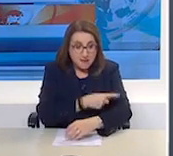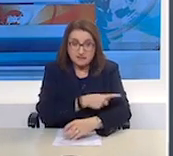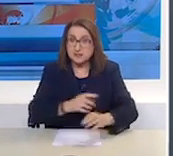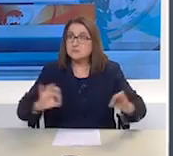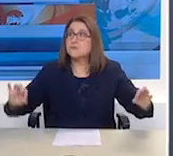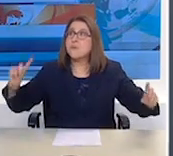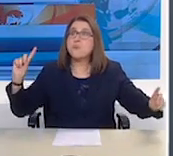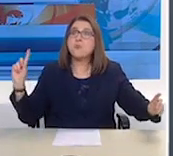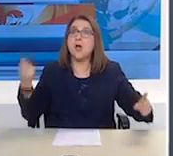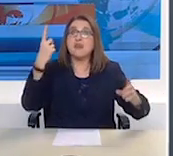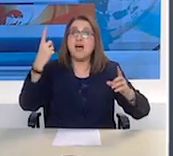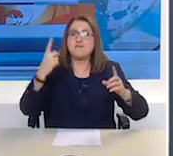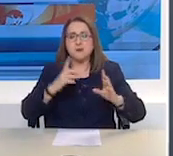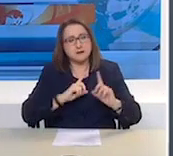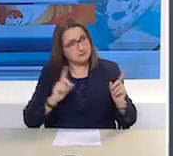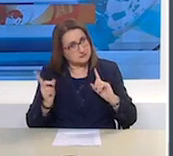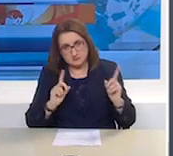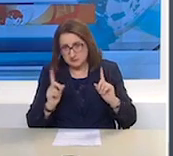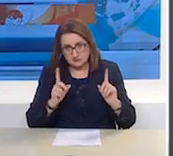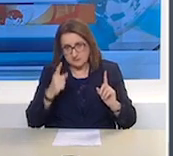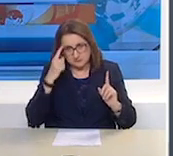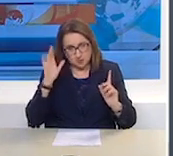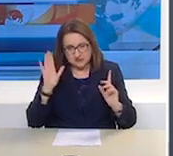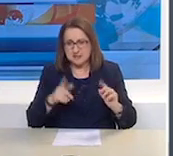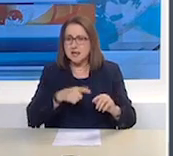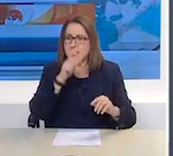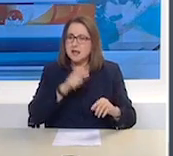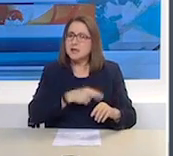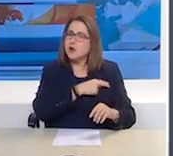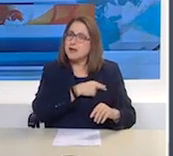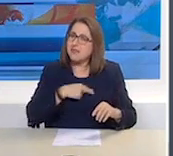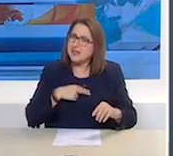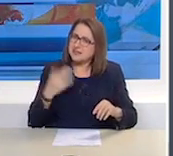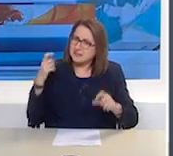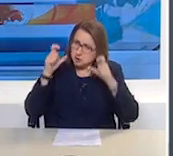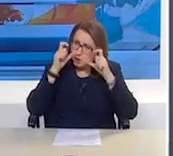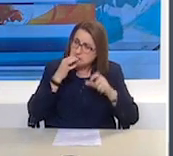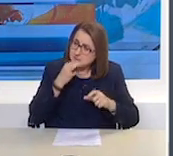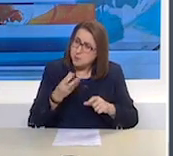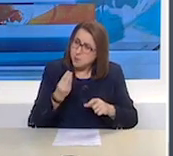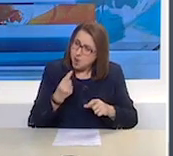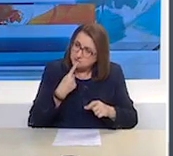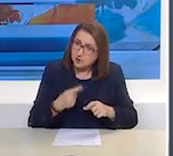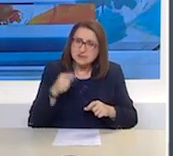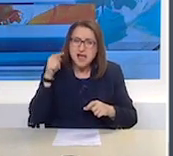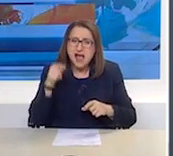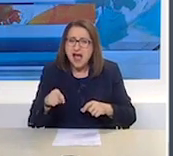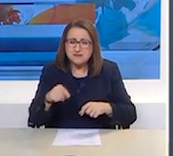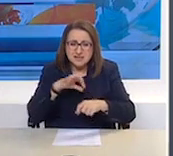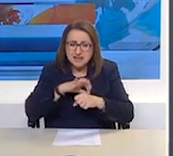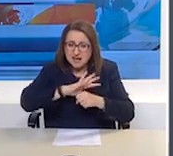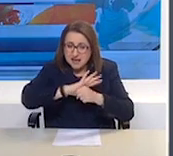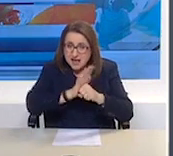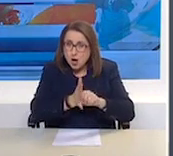έχουμε συζητήσει και άλλες φορές και σας το έχει αναφέρει και ο κύριος καθηγητής εδώ, η παθογένεια της νόσου είναι